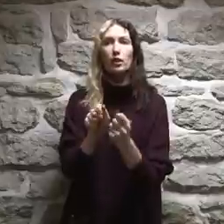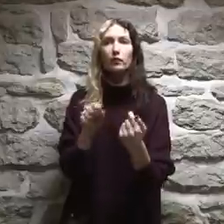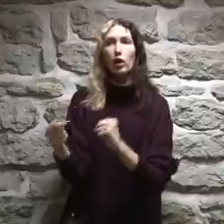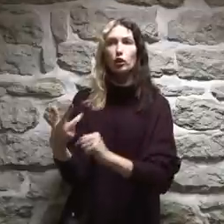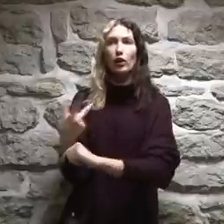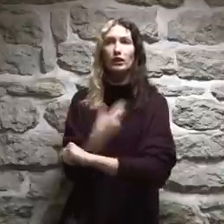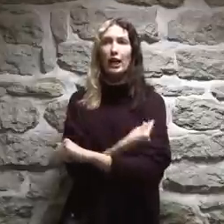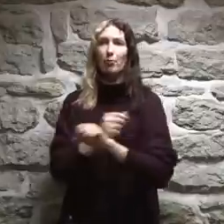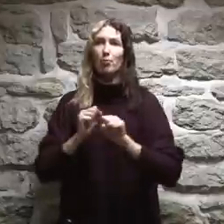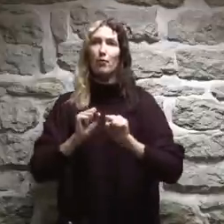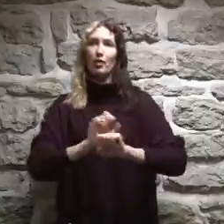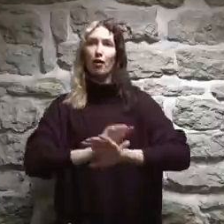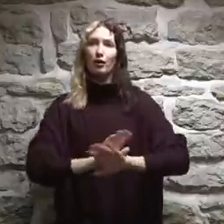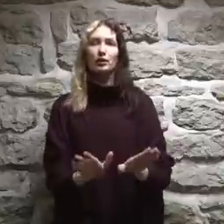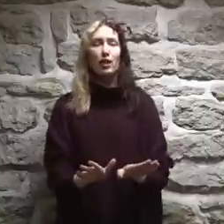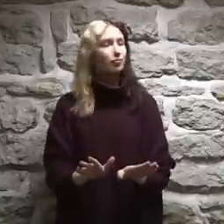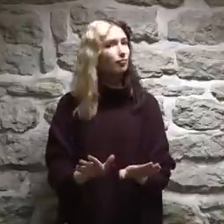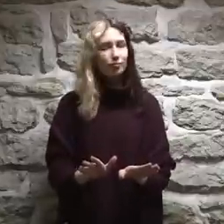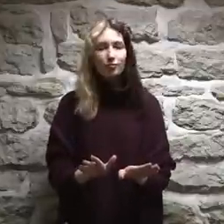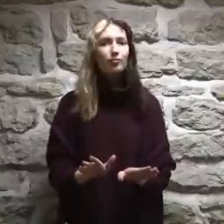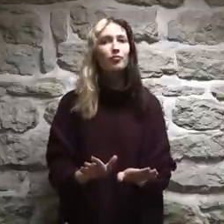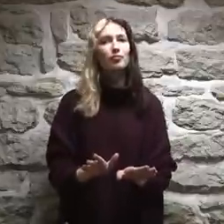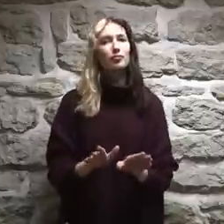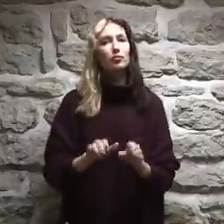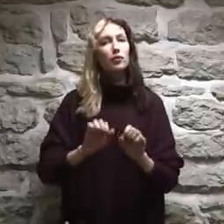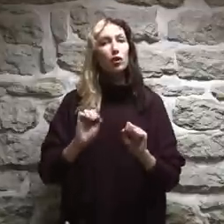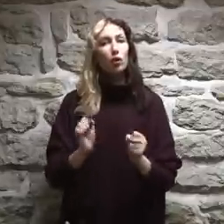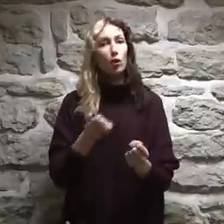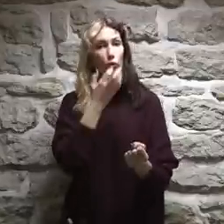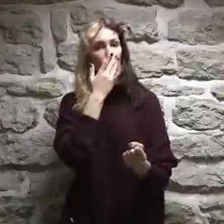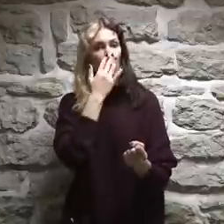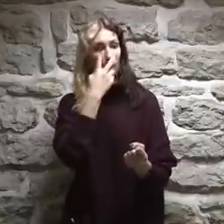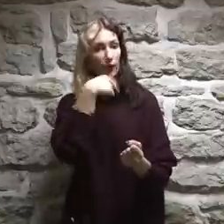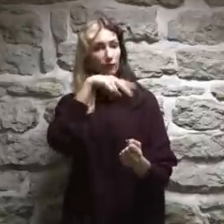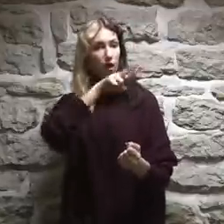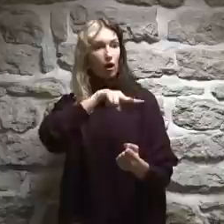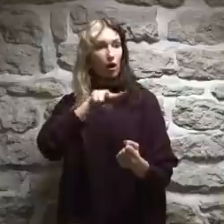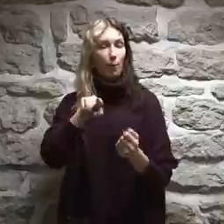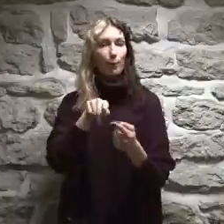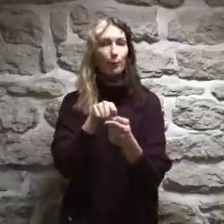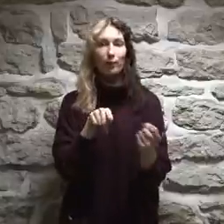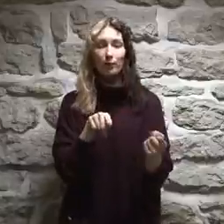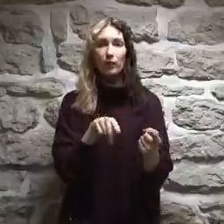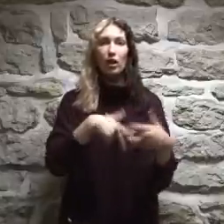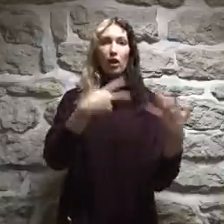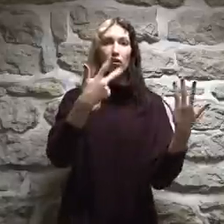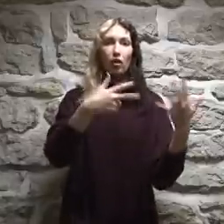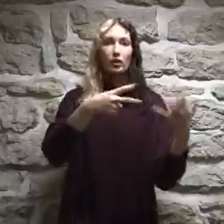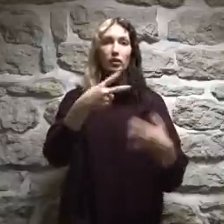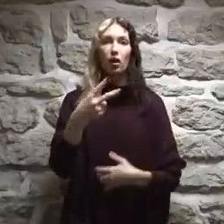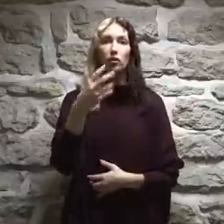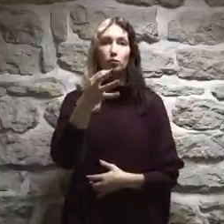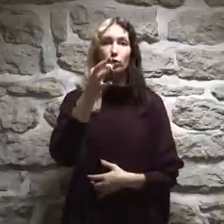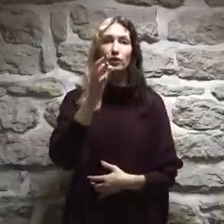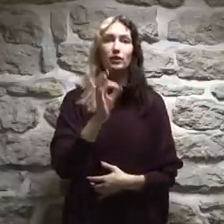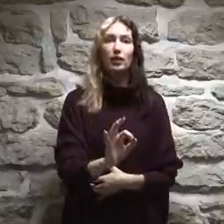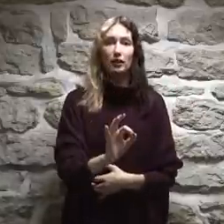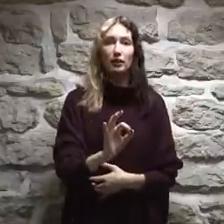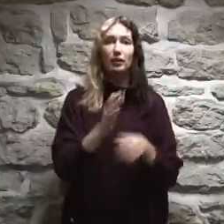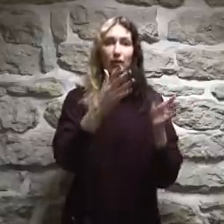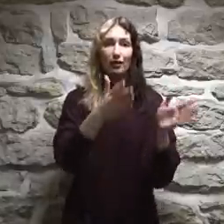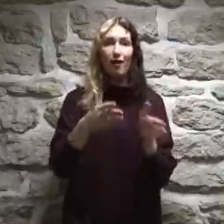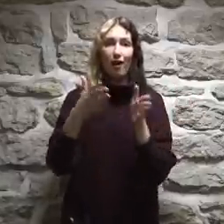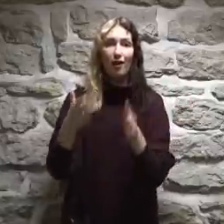kaitse, ka see ei vasta tõele. Jällegi, kui me vaatame numbritele otsa, siis 82%